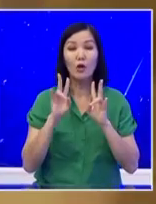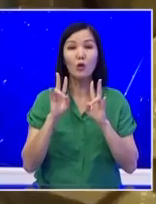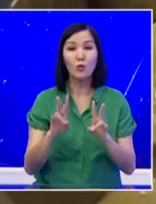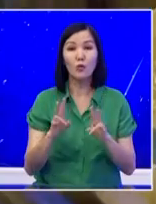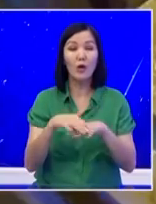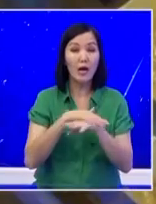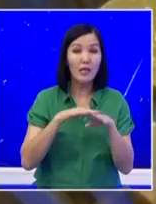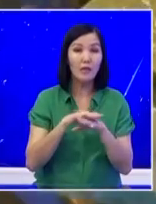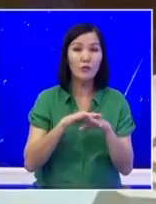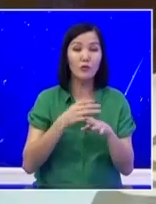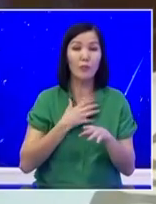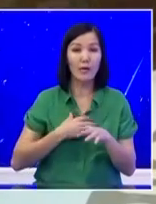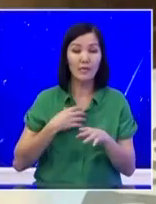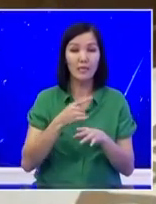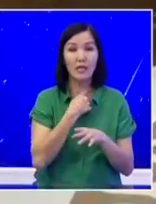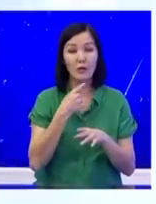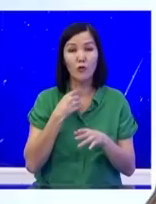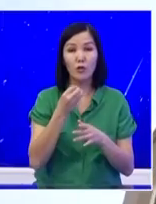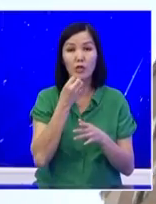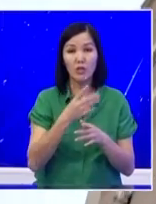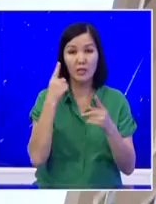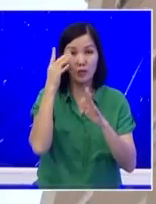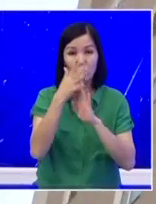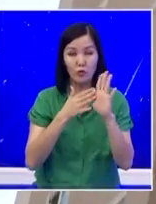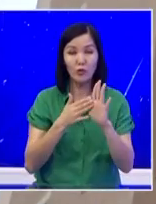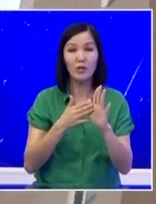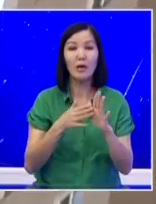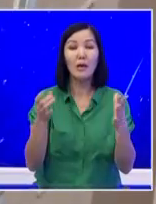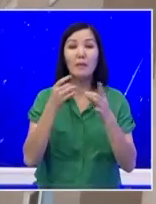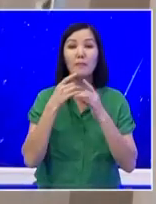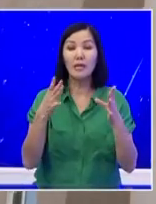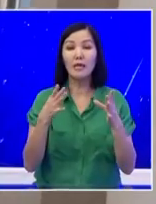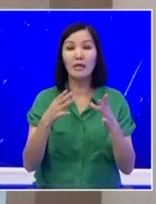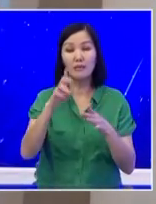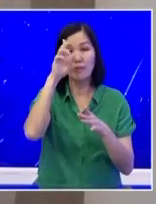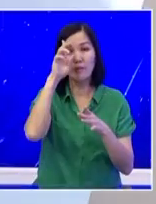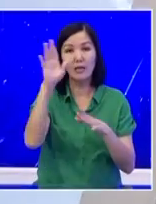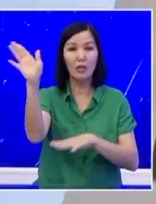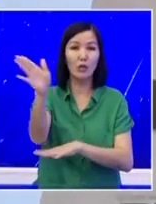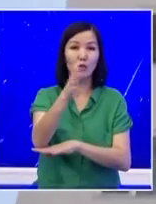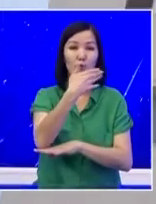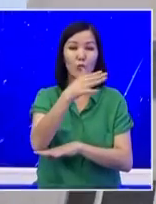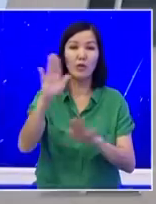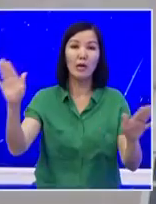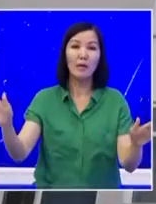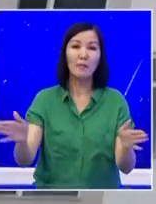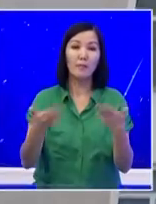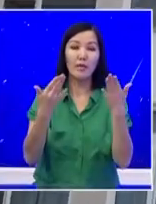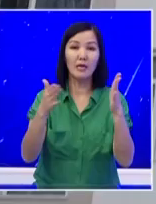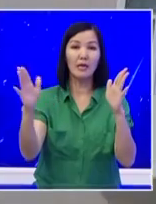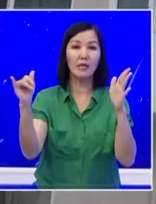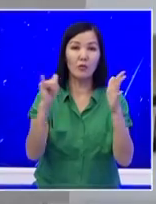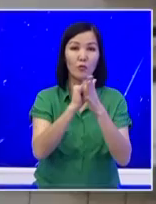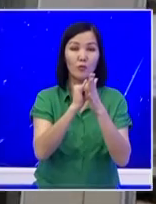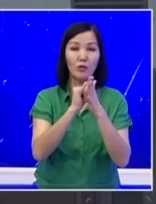үшін маңызды. Мұны талдықорғандықтар да жақсы түсінеді. Сондықтан мереке аясында мемлекеттік жалауды биік ғимараттар қабырғасына ілуді